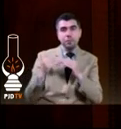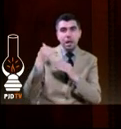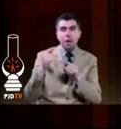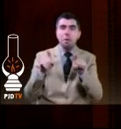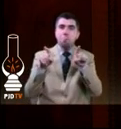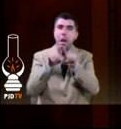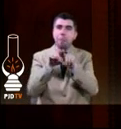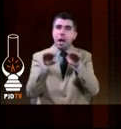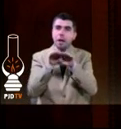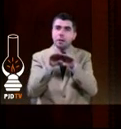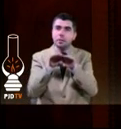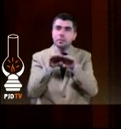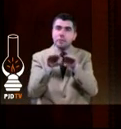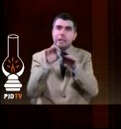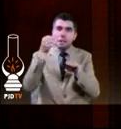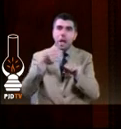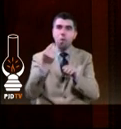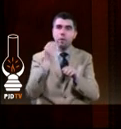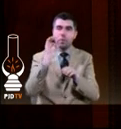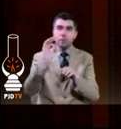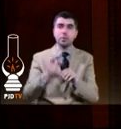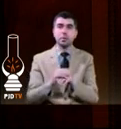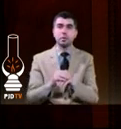يتقاد مع الكبر ديالهم، اما